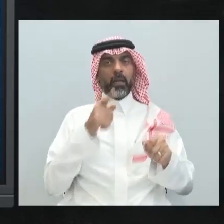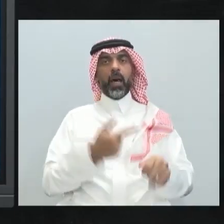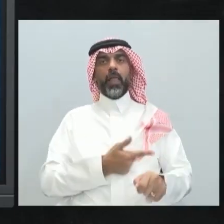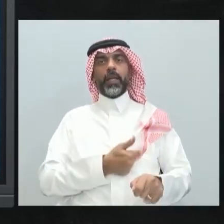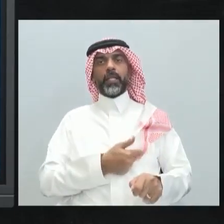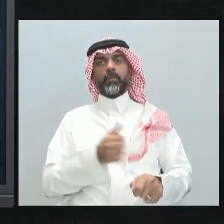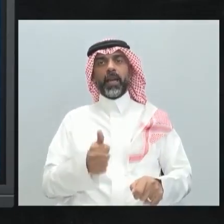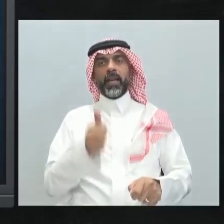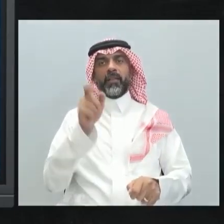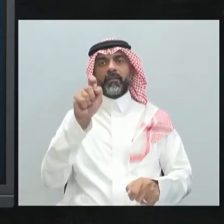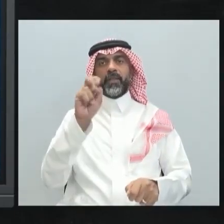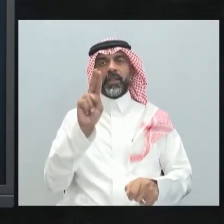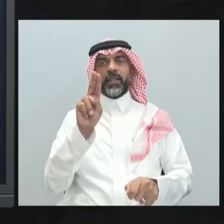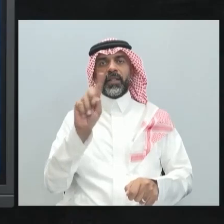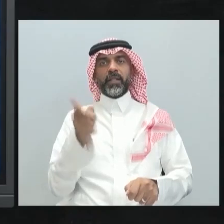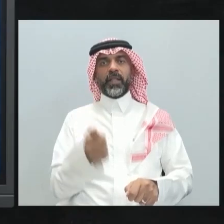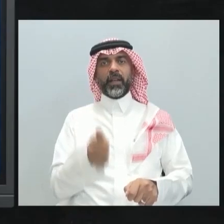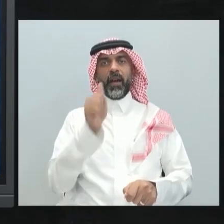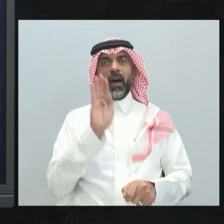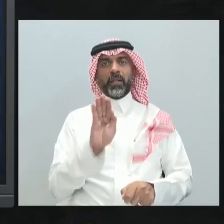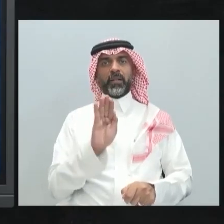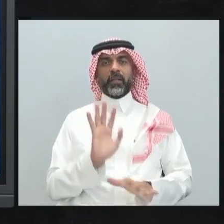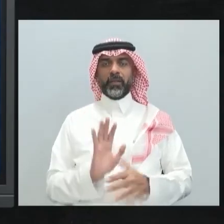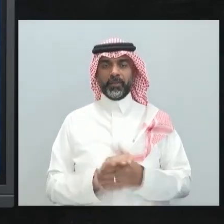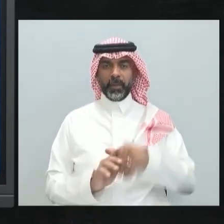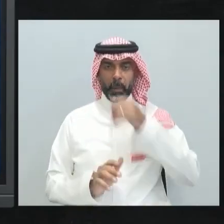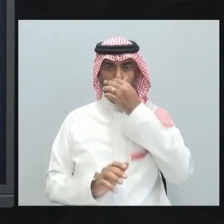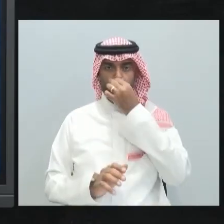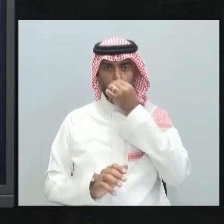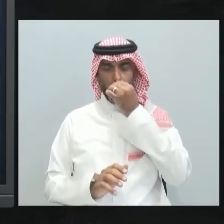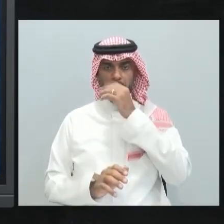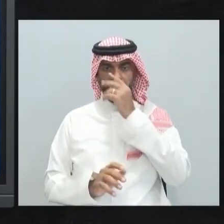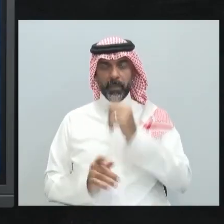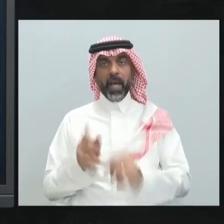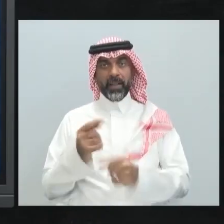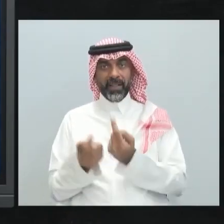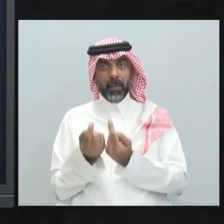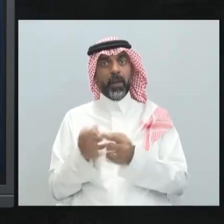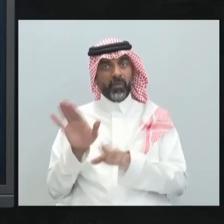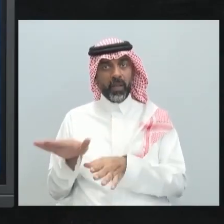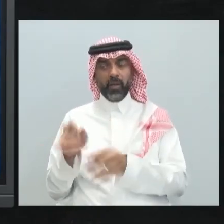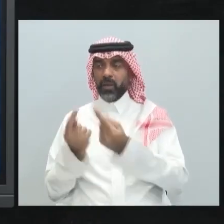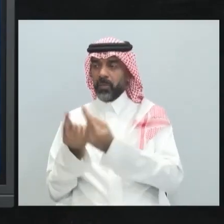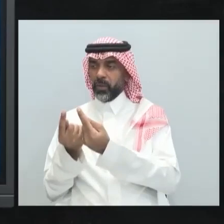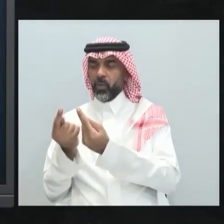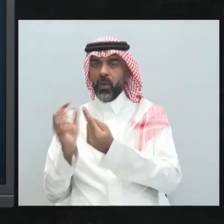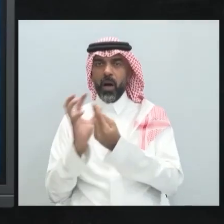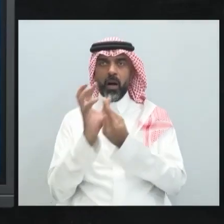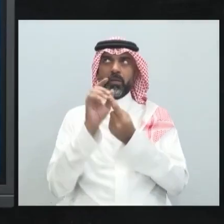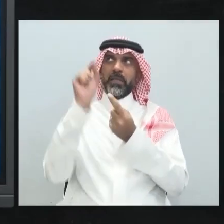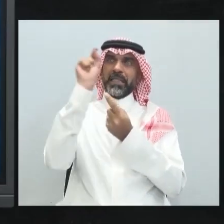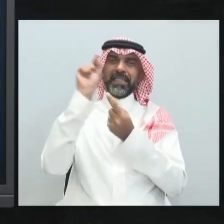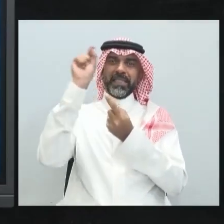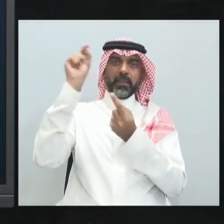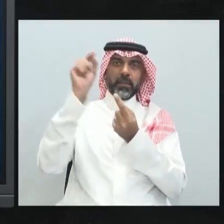الغزلان على النباتات هي نوع من انواع الافتراس اظهرنا نبته الفينوس او اكله الحشرات عندما تغذت على هذه الحشره